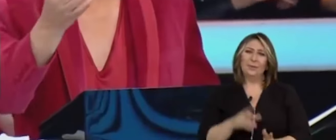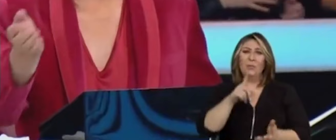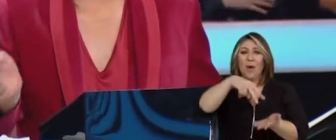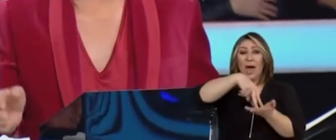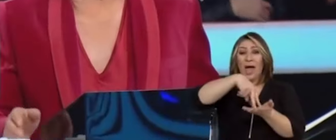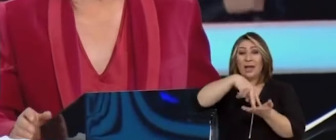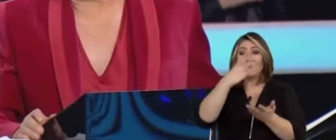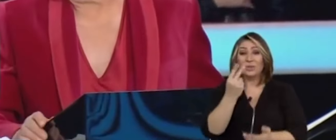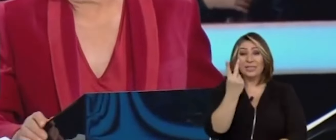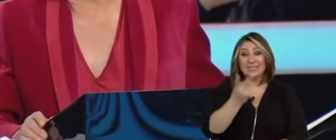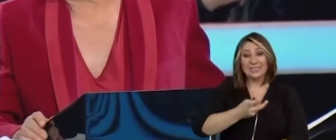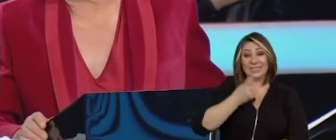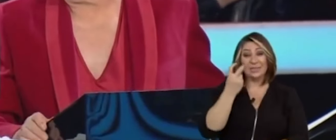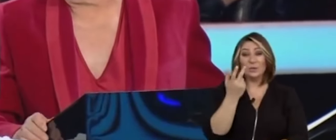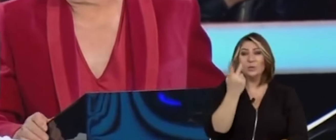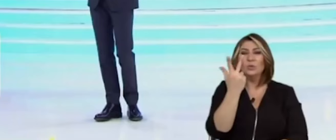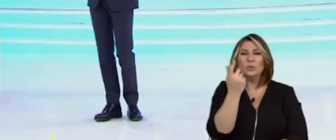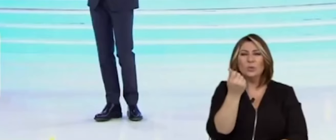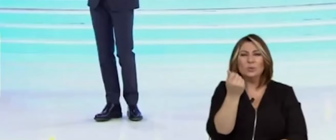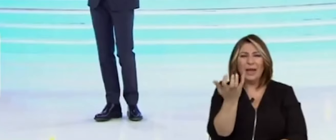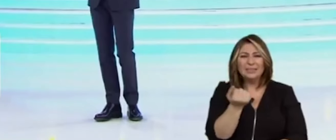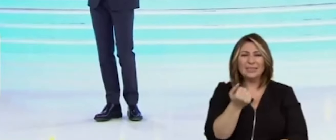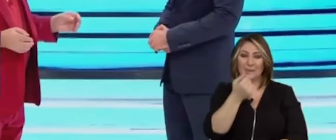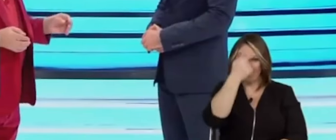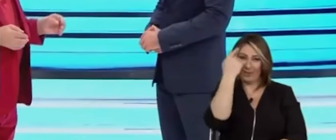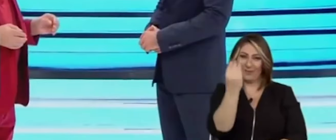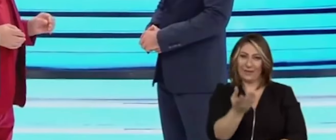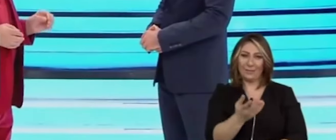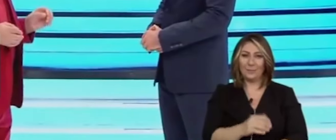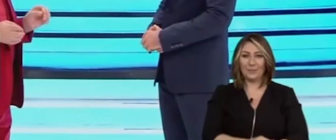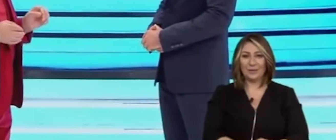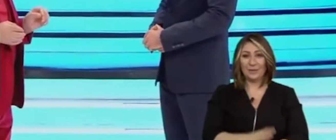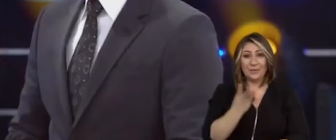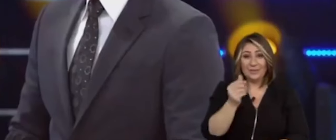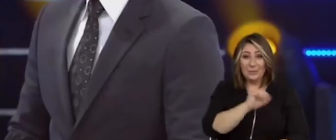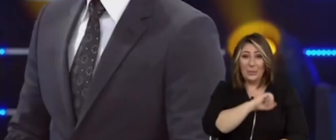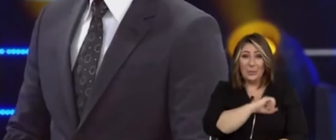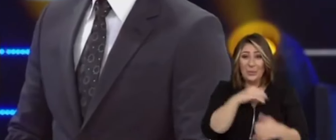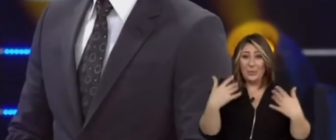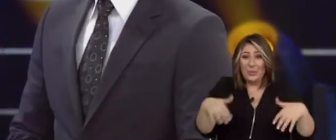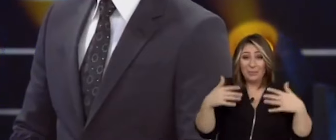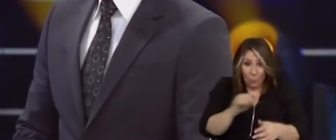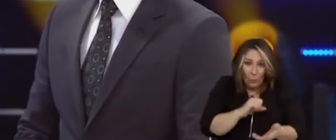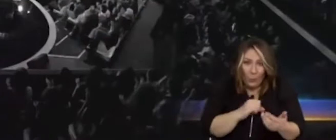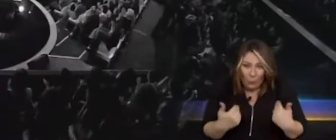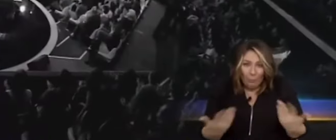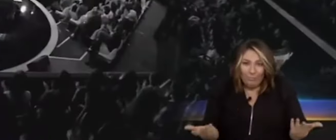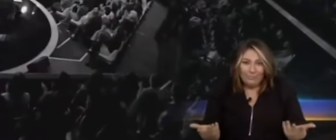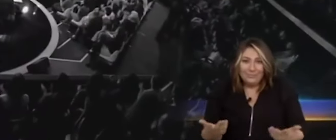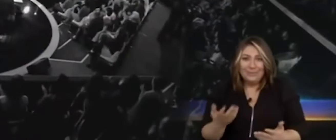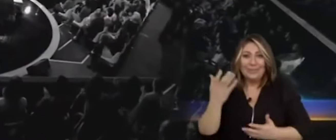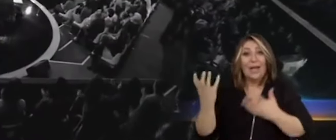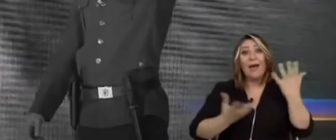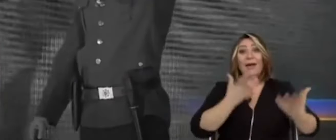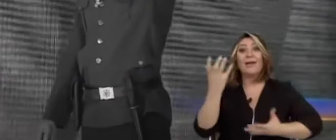ayakta kaldı 2 saat. 3 kuruş para alacak, imkan verelim. Bak nasıl korkuyor. Korkuyorum tabii.